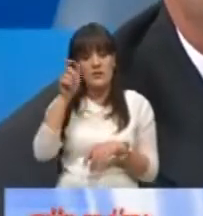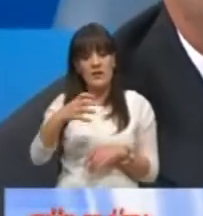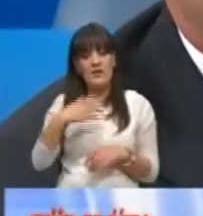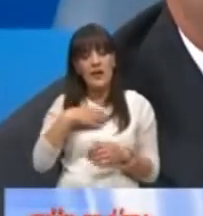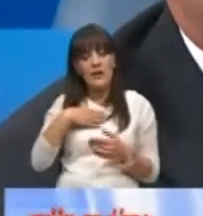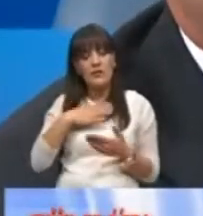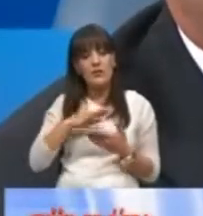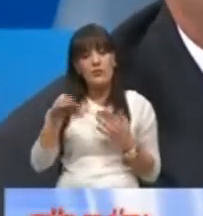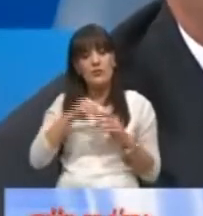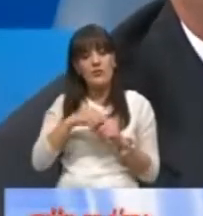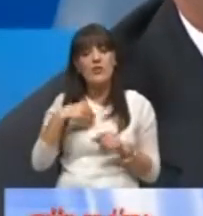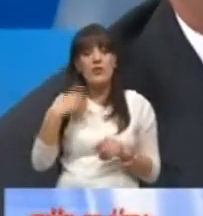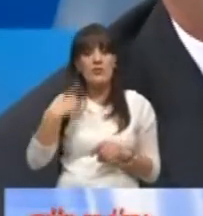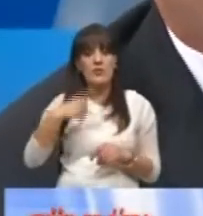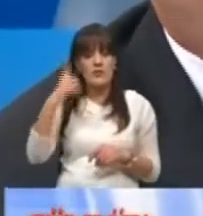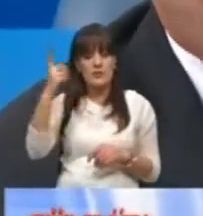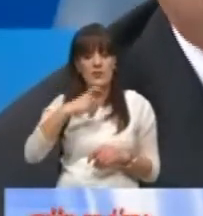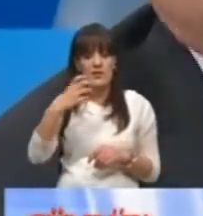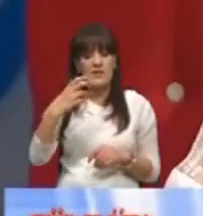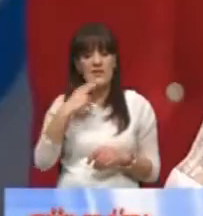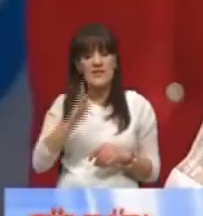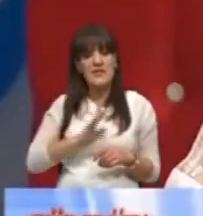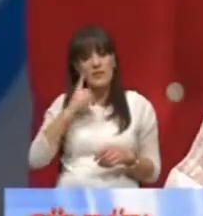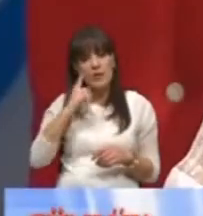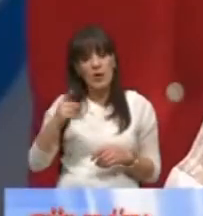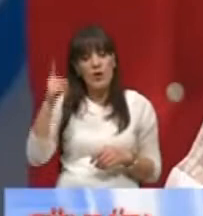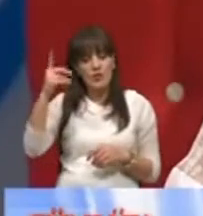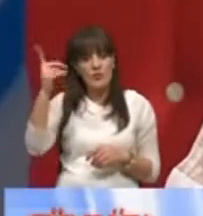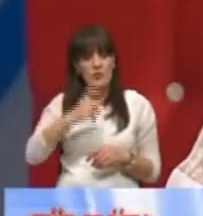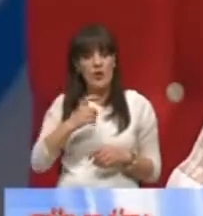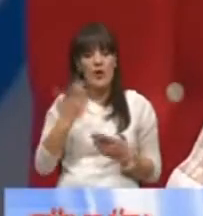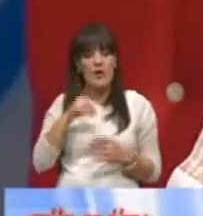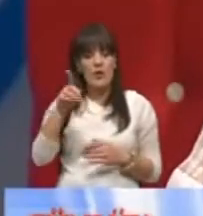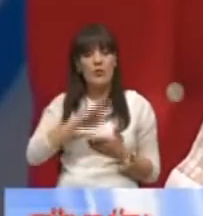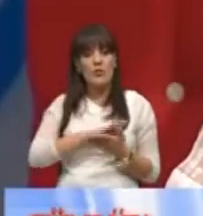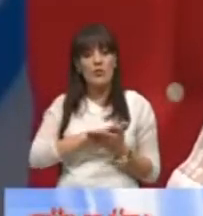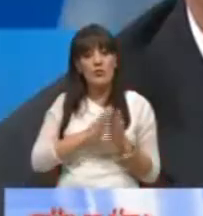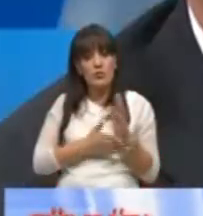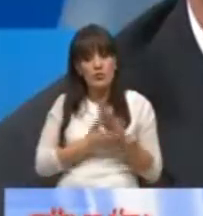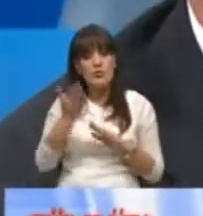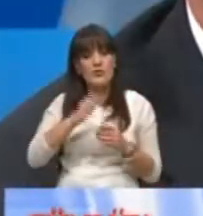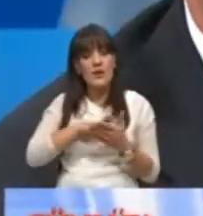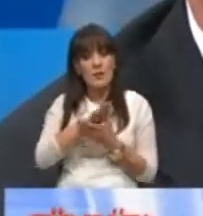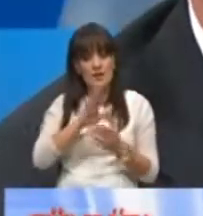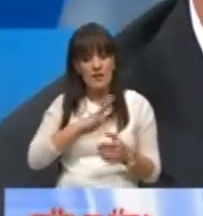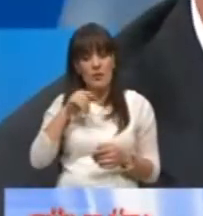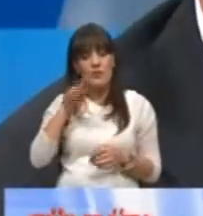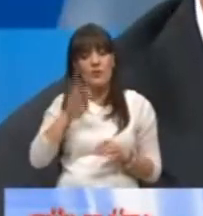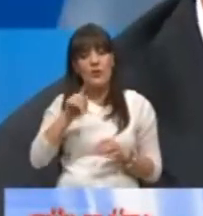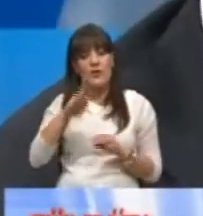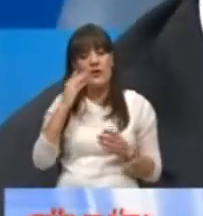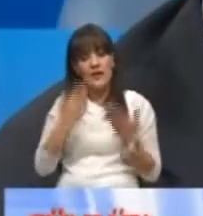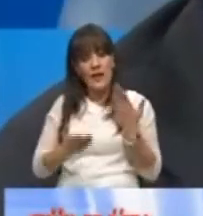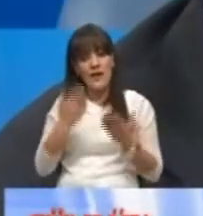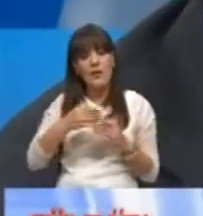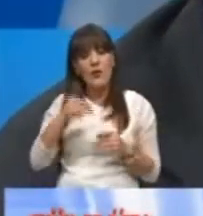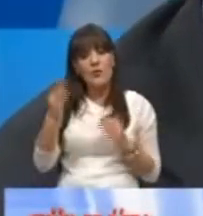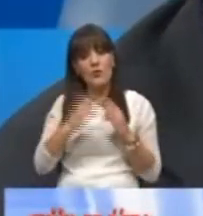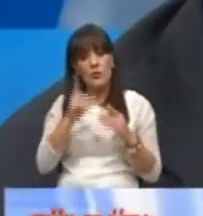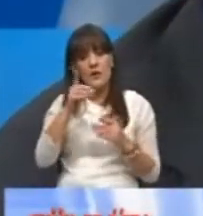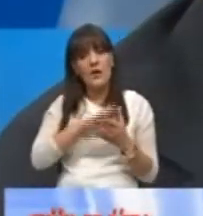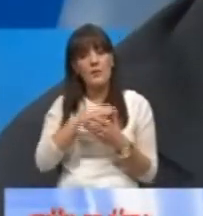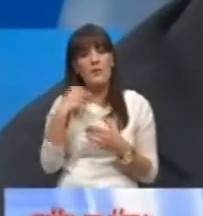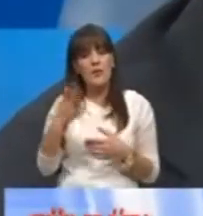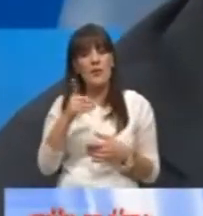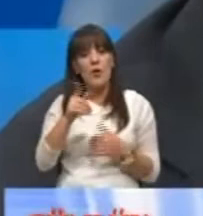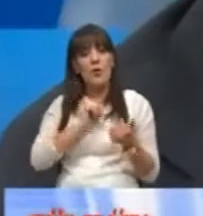kendi durumuna özel soruyor sanıyorum. Kızının durumuna özel evet, soruyor. Evet, yani onun eğer bir düz tabanlığı varsa mutlaka onu değerlendirerek ona uygun bir ayakkabı verilmesi